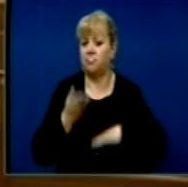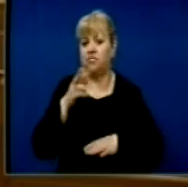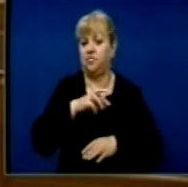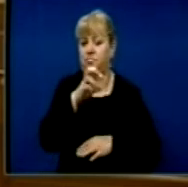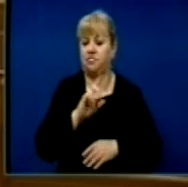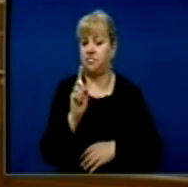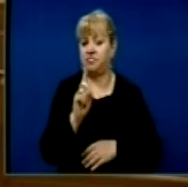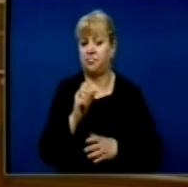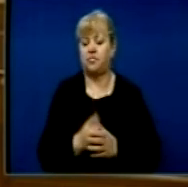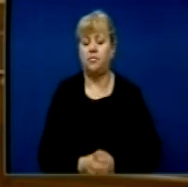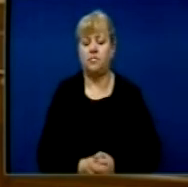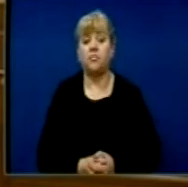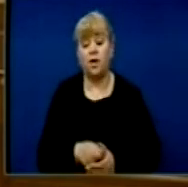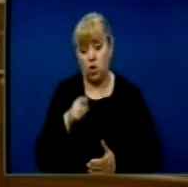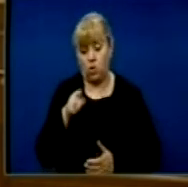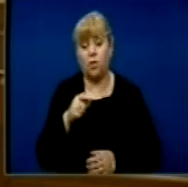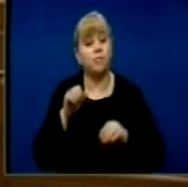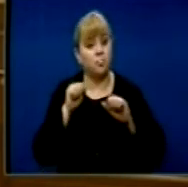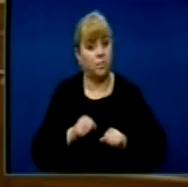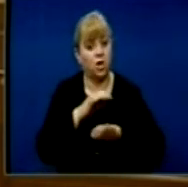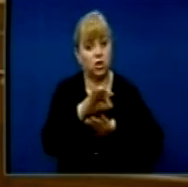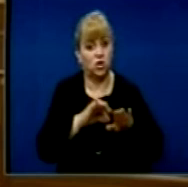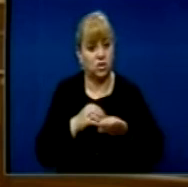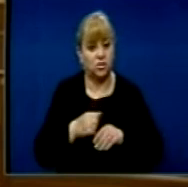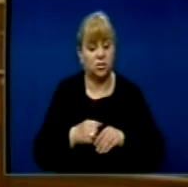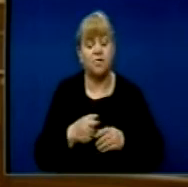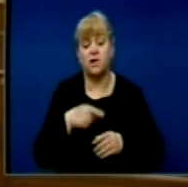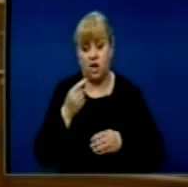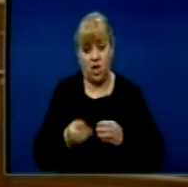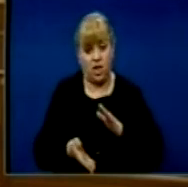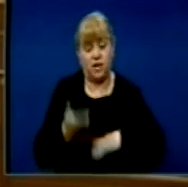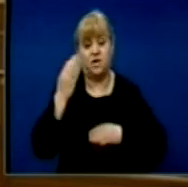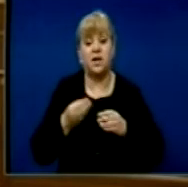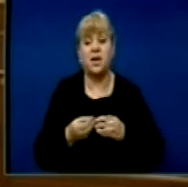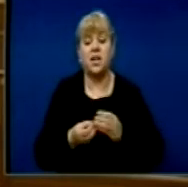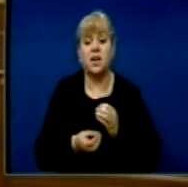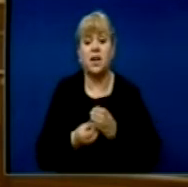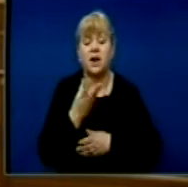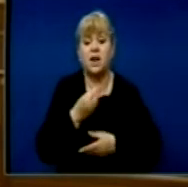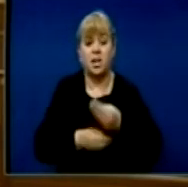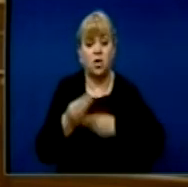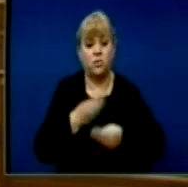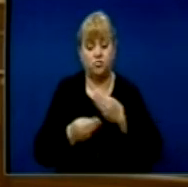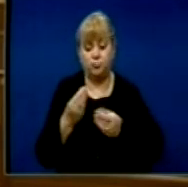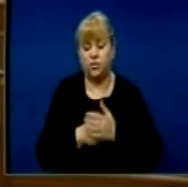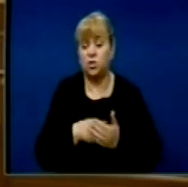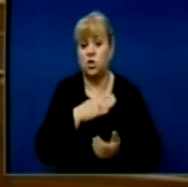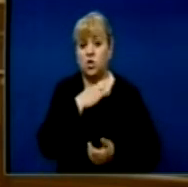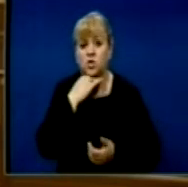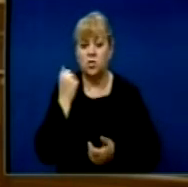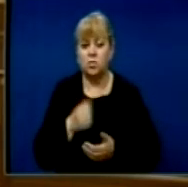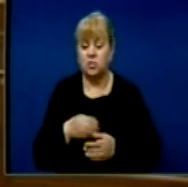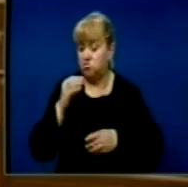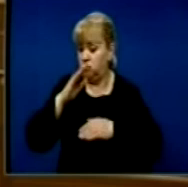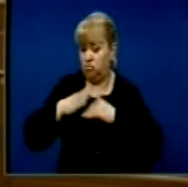qëndrueshme ekonomike. Dhe nëse ky është projekti i qeverisë për rritje ekonomike, që bazohet në investimet tuaja direkte, të cilat shumica prej tyre po shkojnë në ndërtim